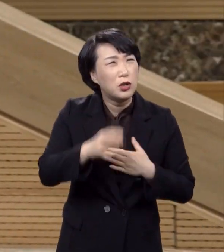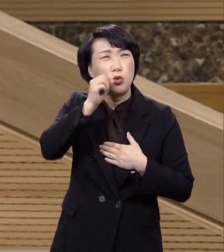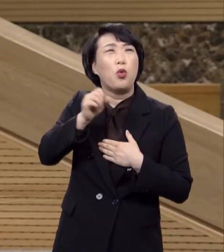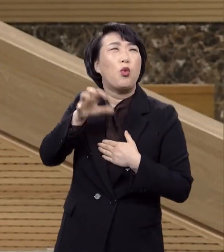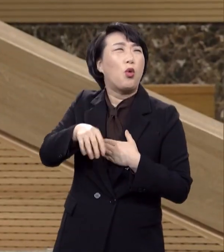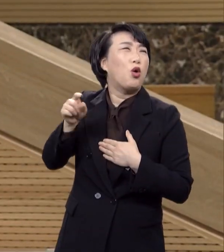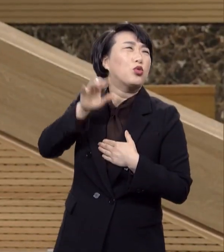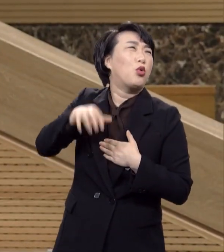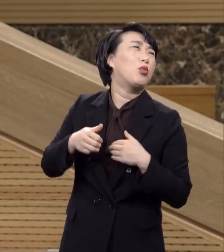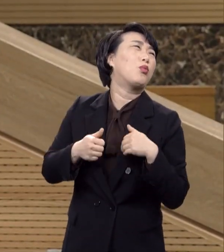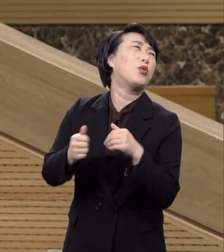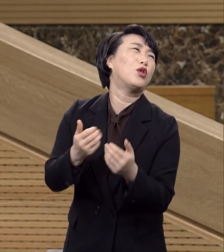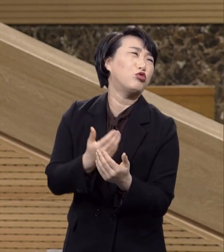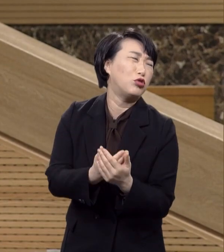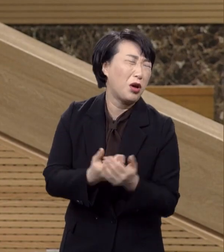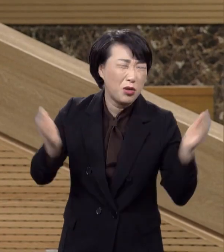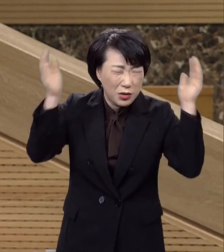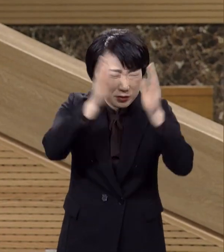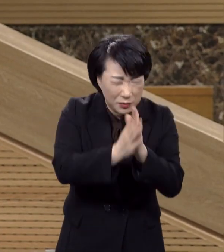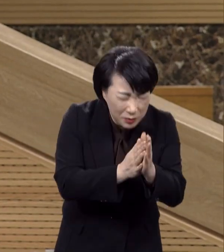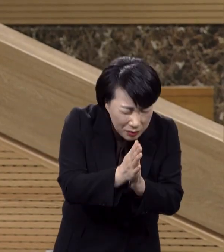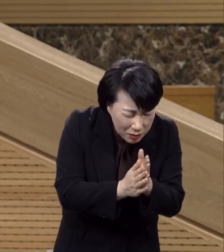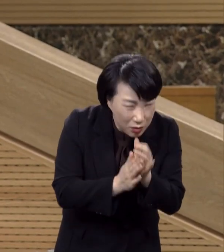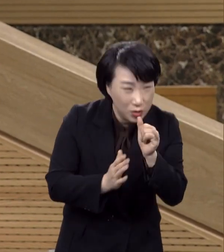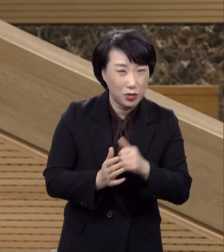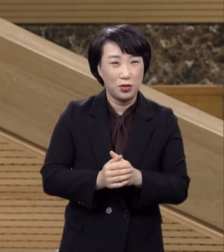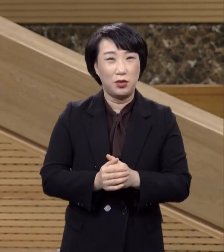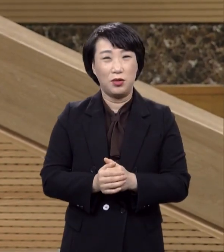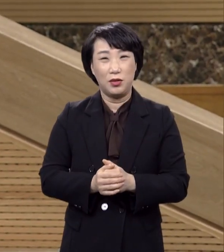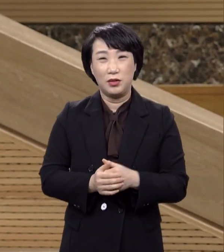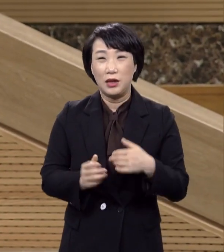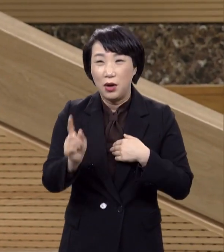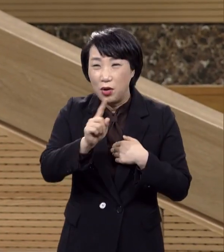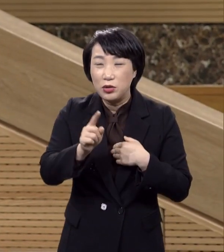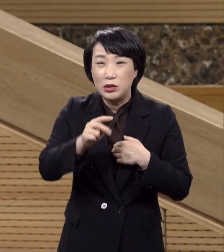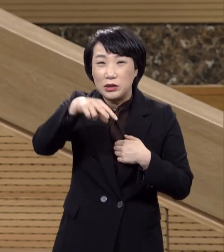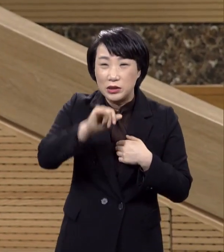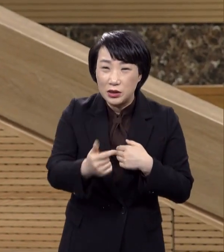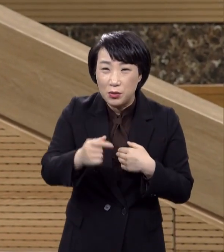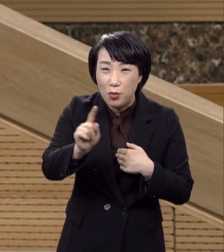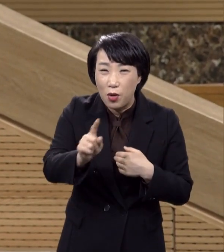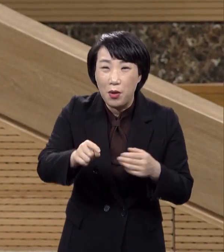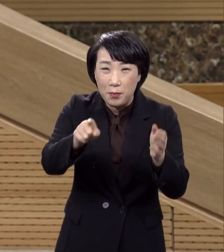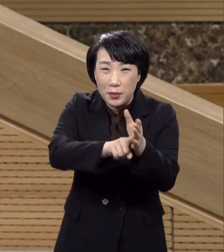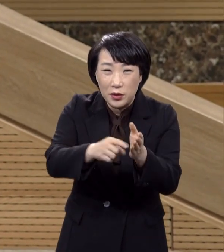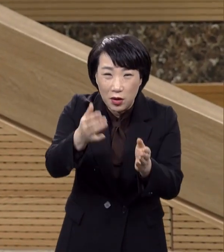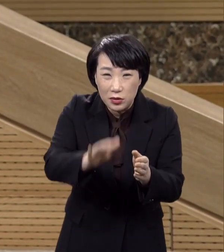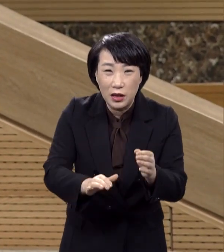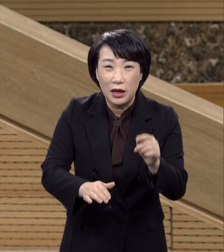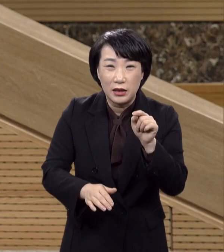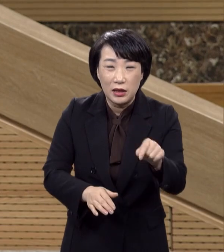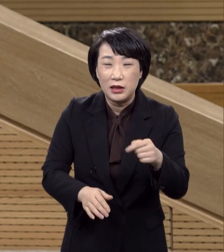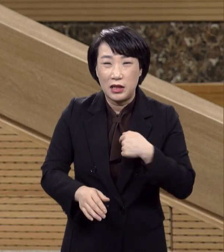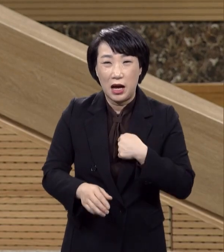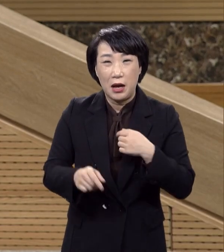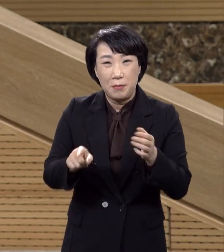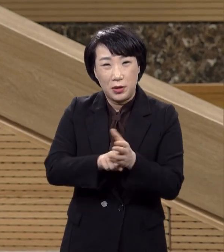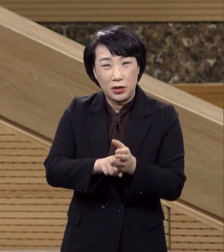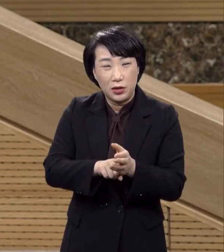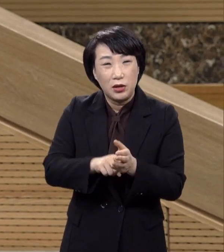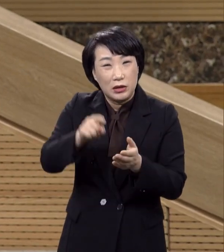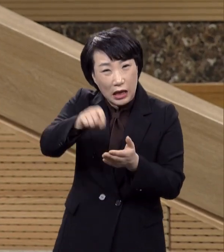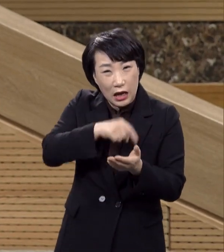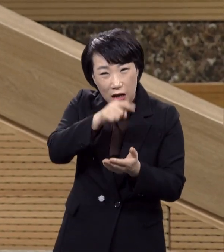좋은 곳에 보내주지 않겠냐. 내가 어떤 신을 믿었는데 그 신이 나를 믿어준